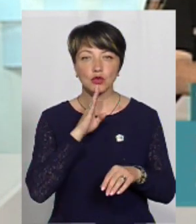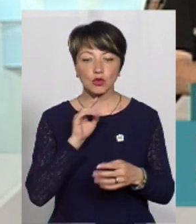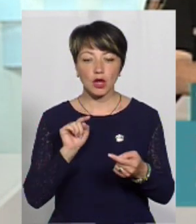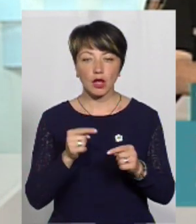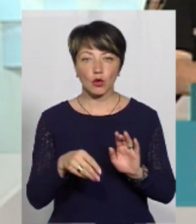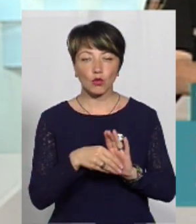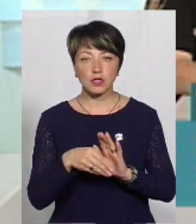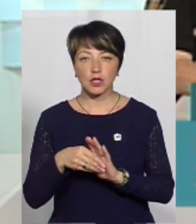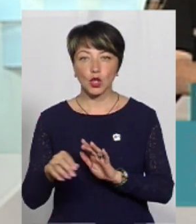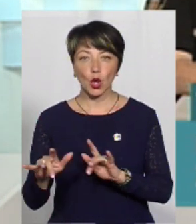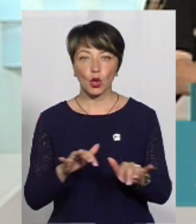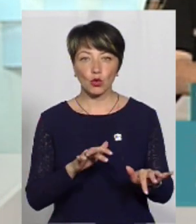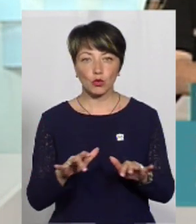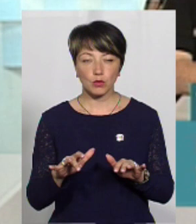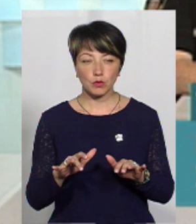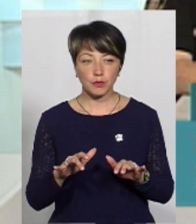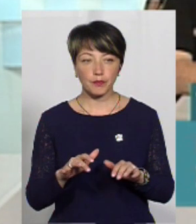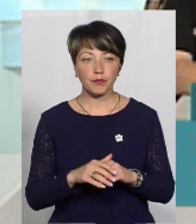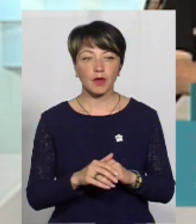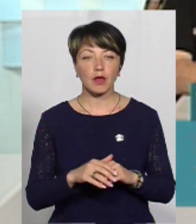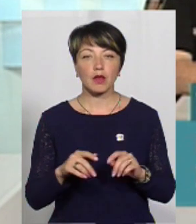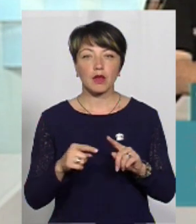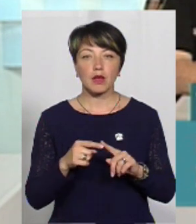«Жіночий антикорупційний рух «ЖАР».